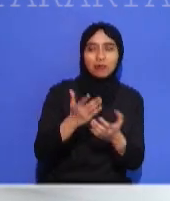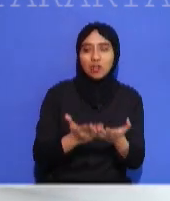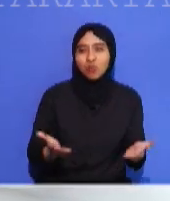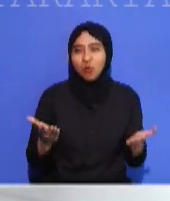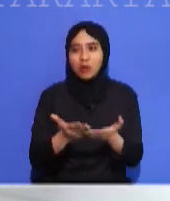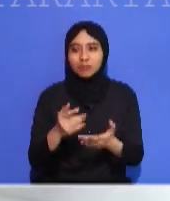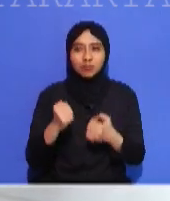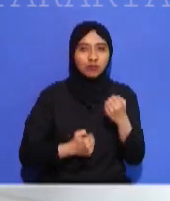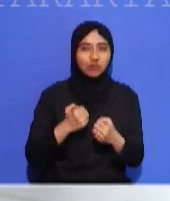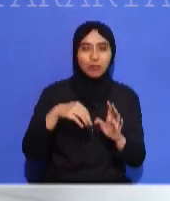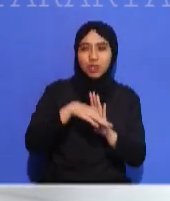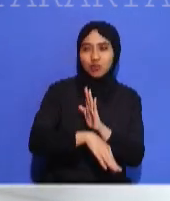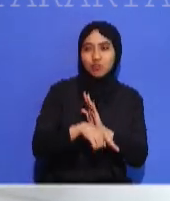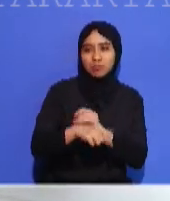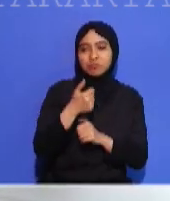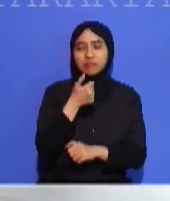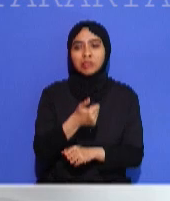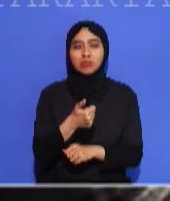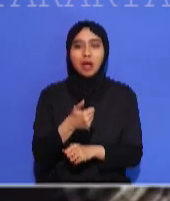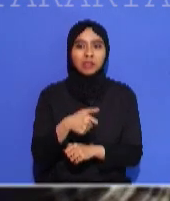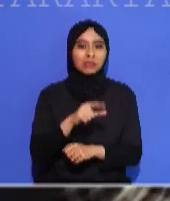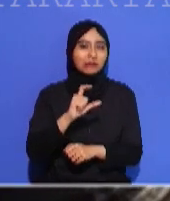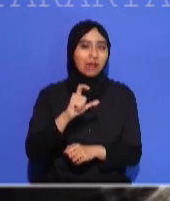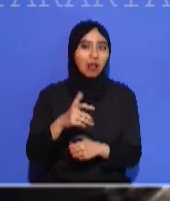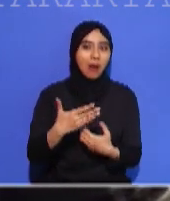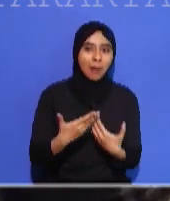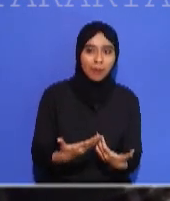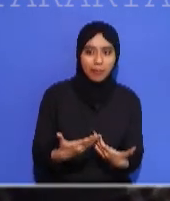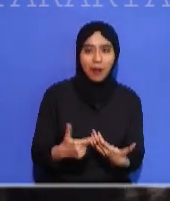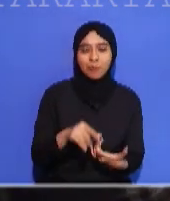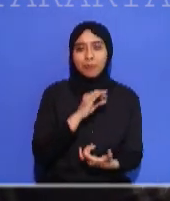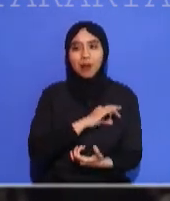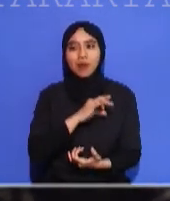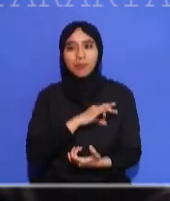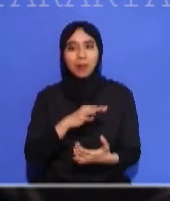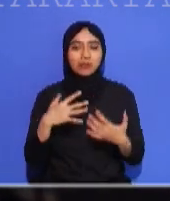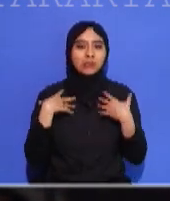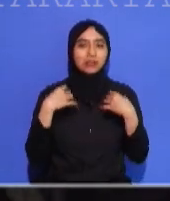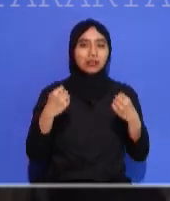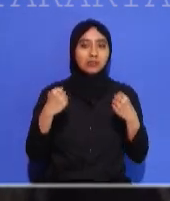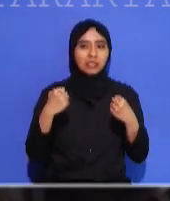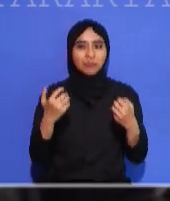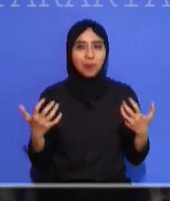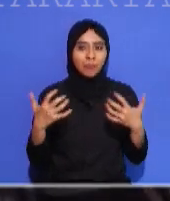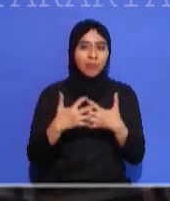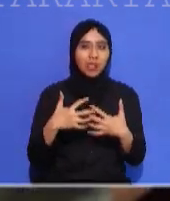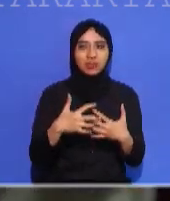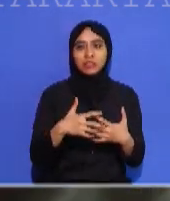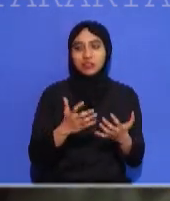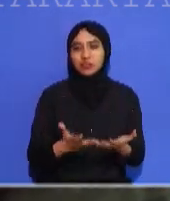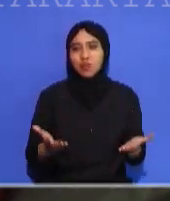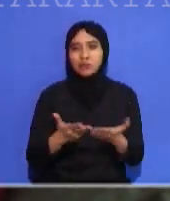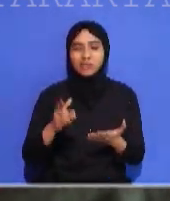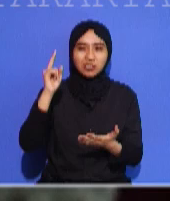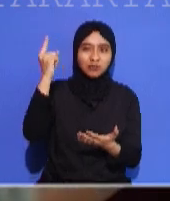ekonomi Upaya ini dilakukan dengan meningkatkan efisiensi energi guna mendukung adaptasi terhadap dampak perubahan iklim